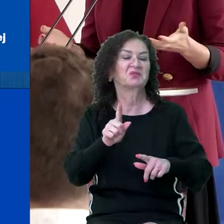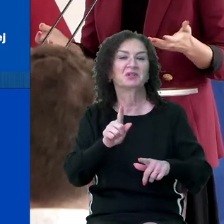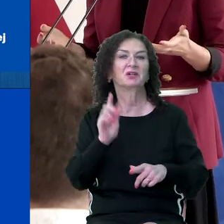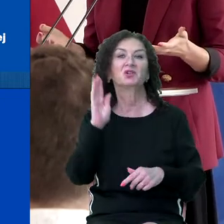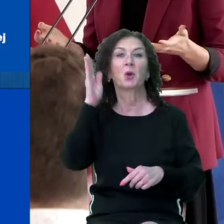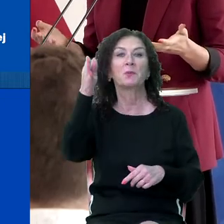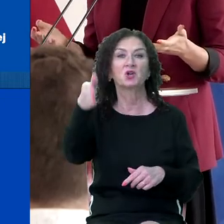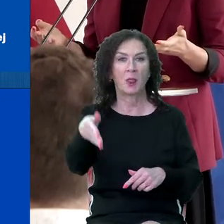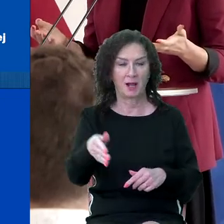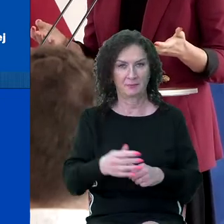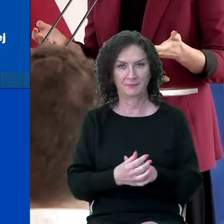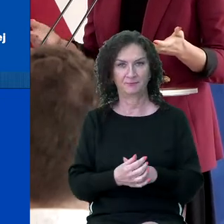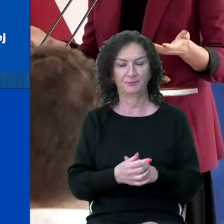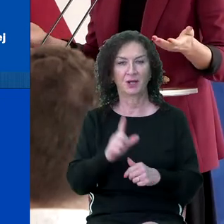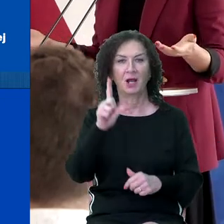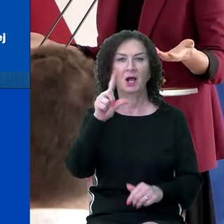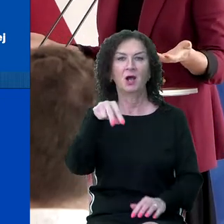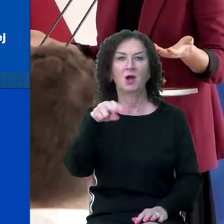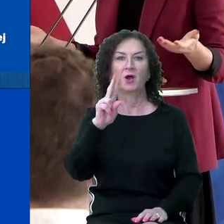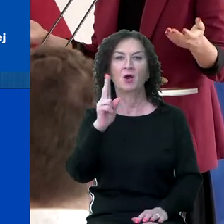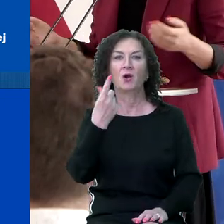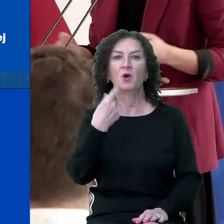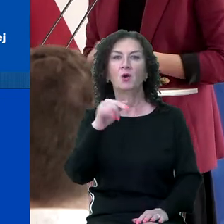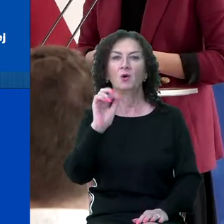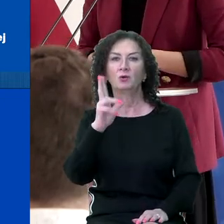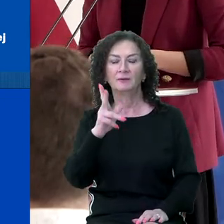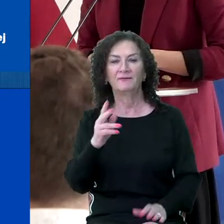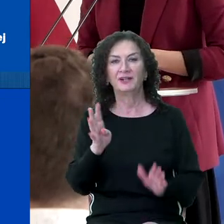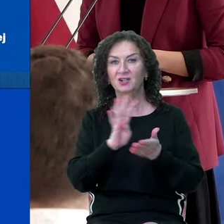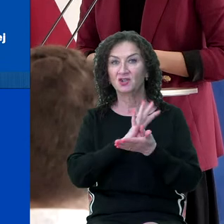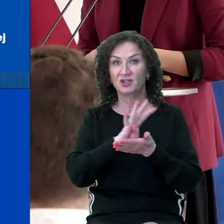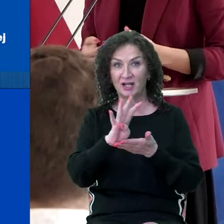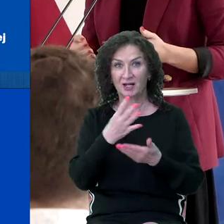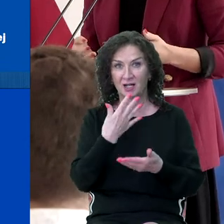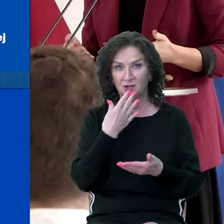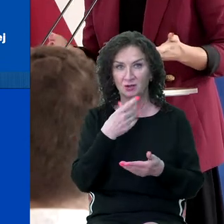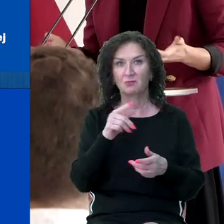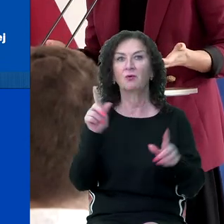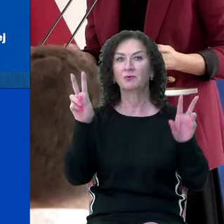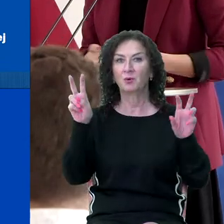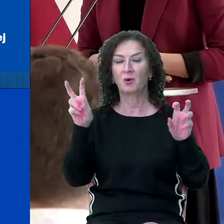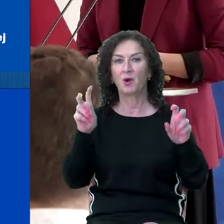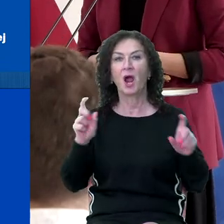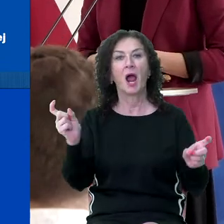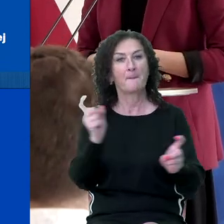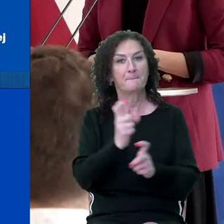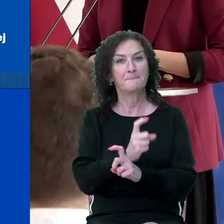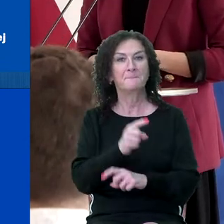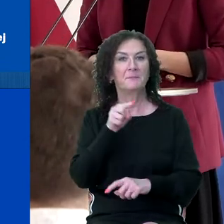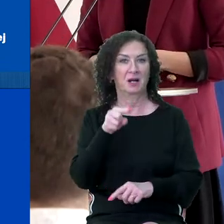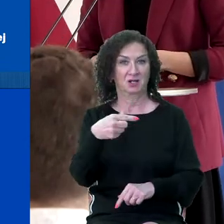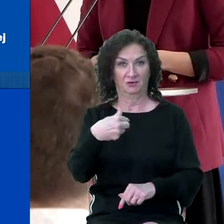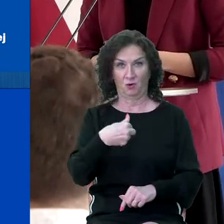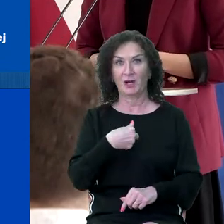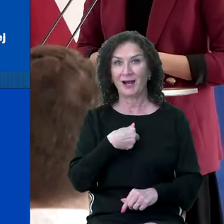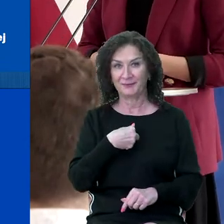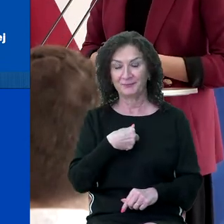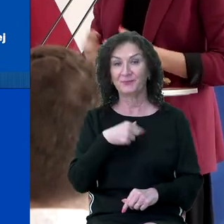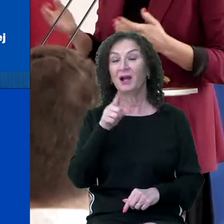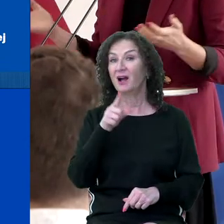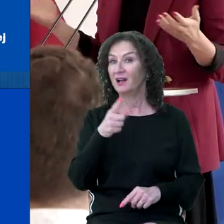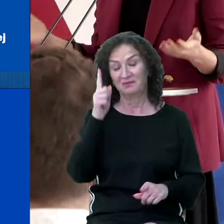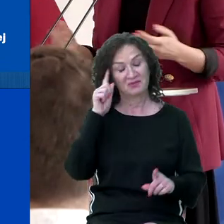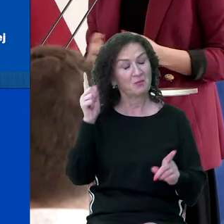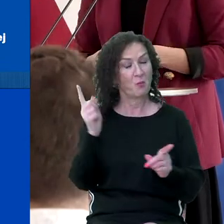Ludwik XIV mówił o tym, że państwo to ja, ale to ja bym powiedziała, że nic bardziej mylnego, ponieważ właśnie państwo to ludzie, państwo